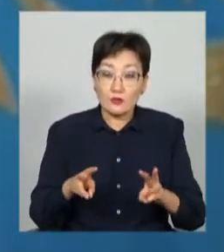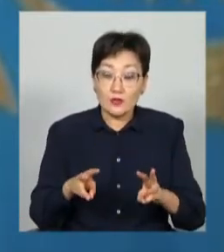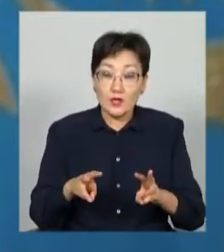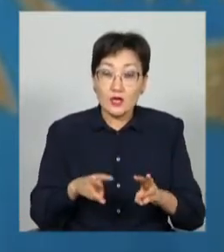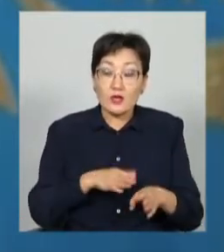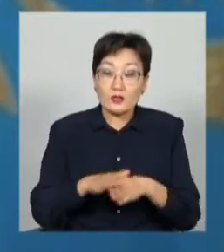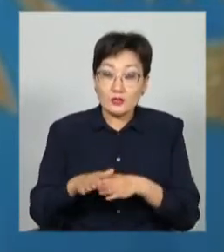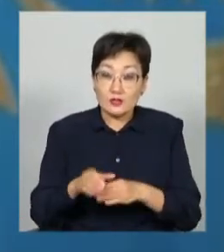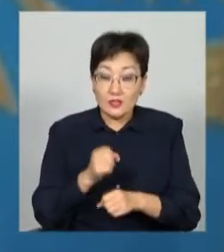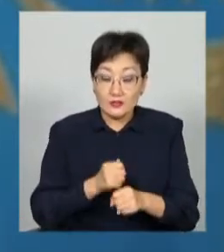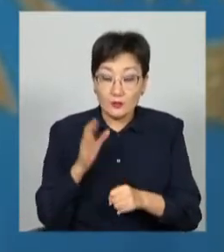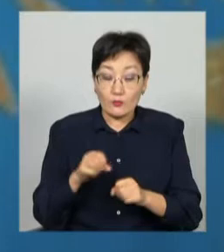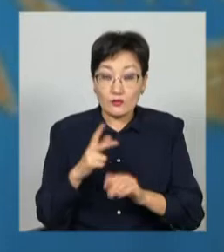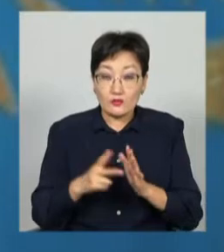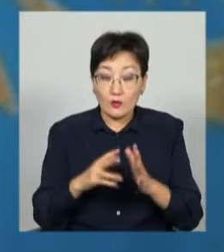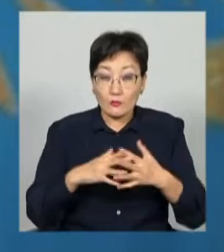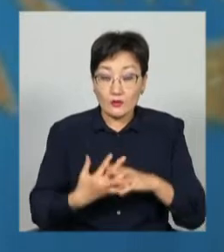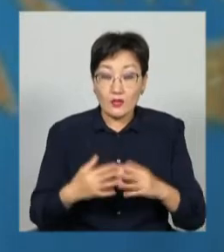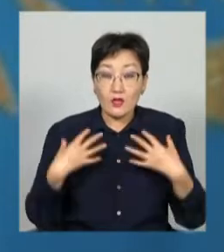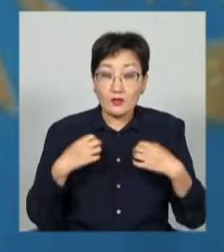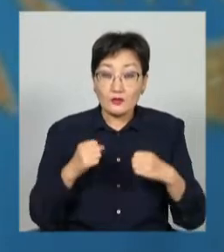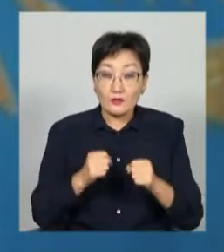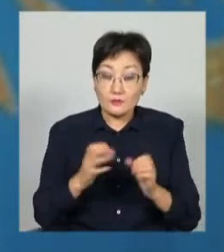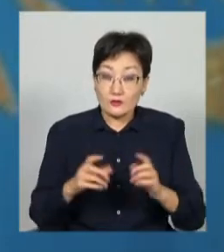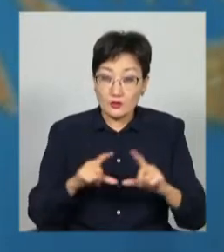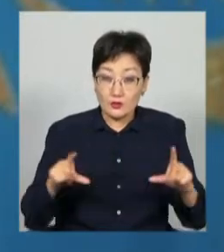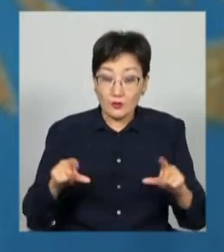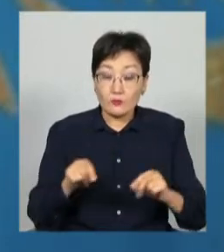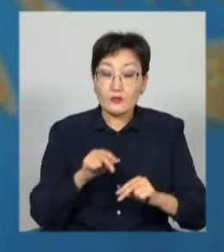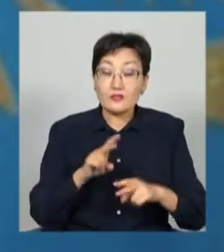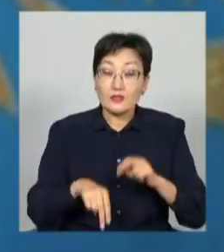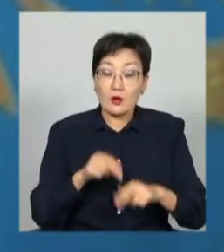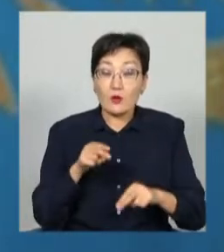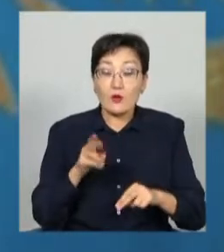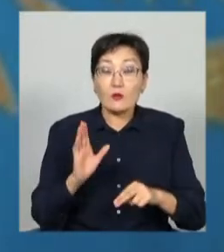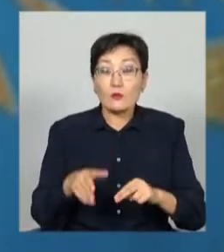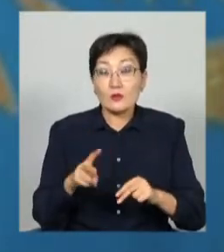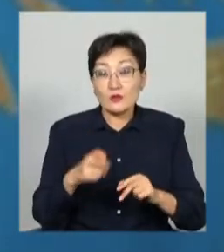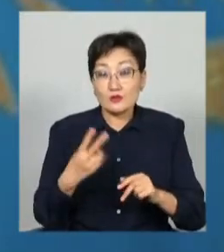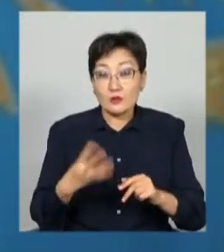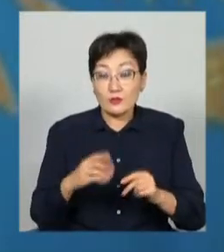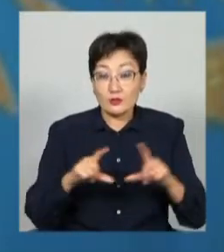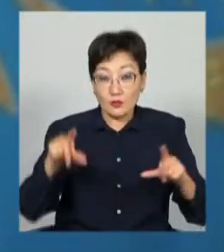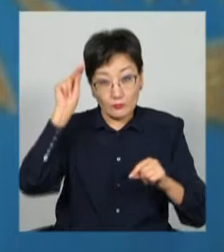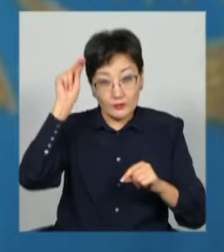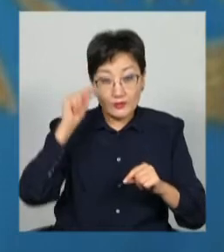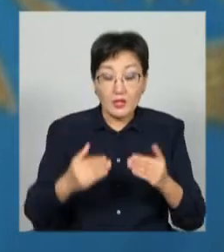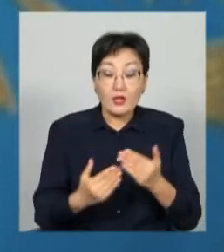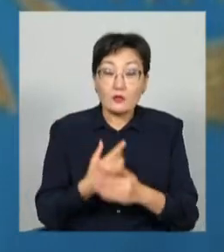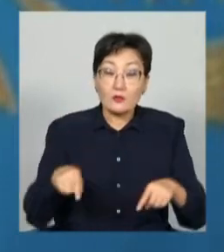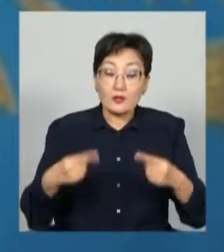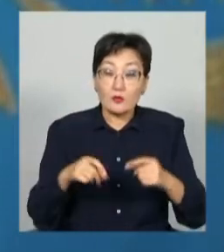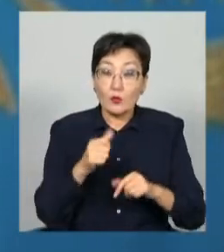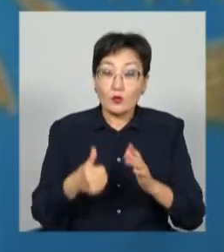болады. 18 ауылда денсаулық сақтау нысандары салынады. 224 мектеп жаңғыртылып, оңалту орталығы